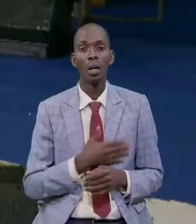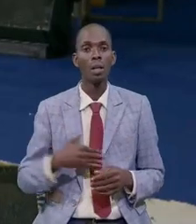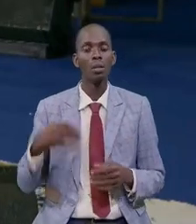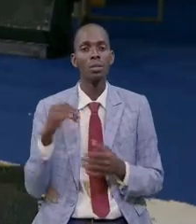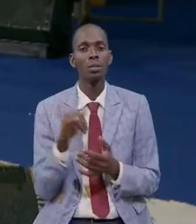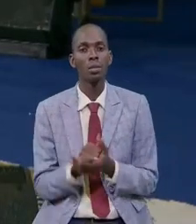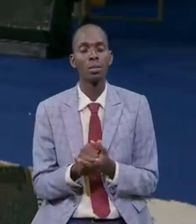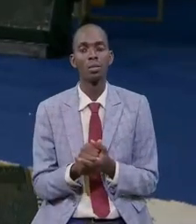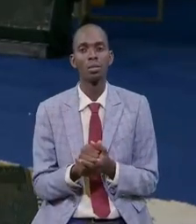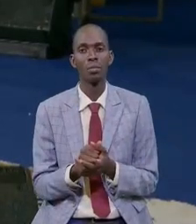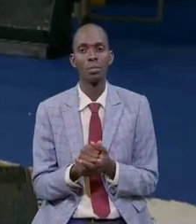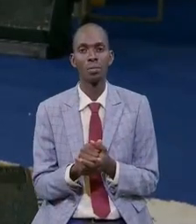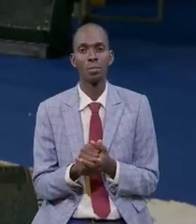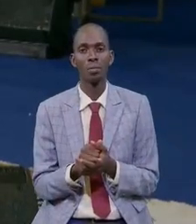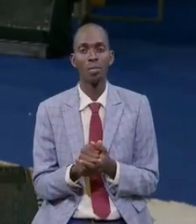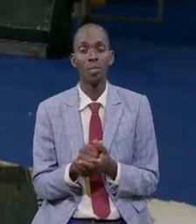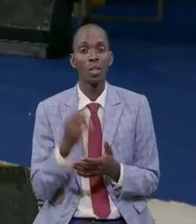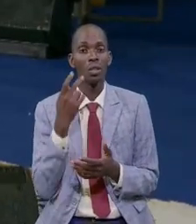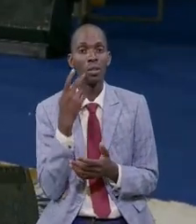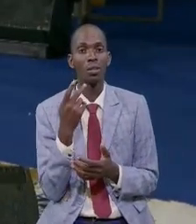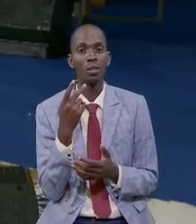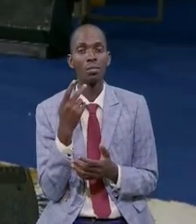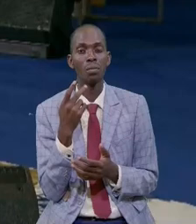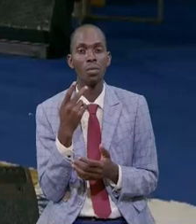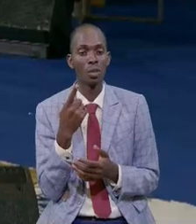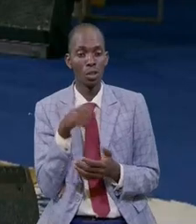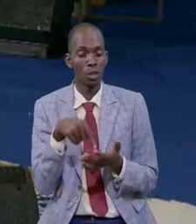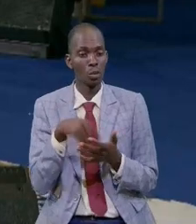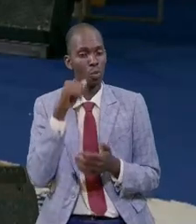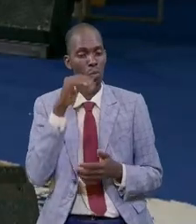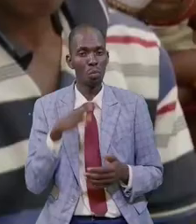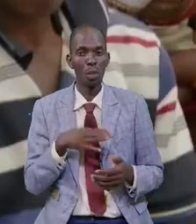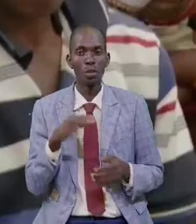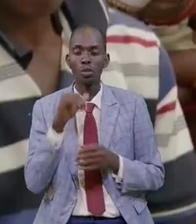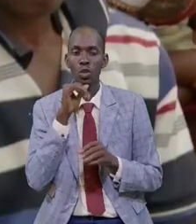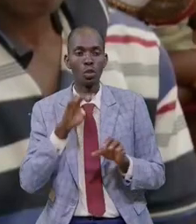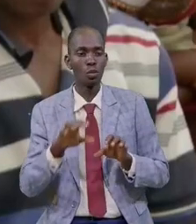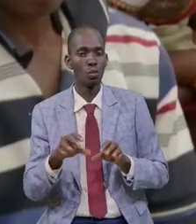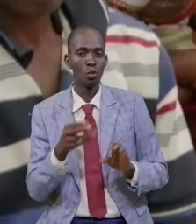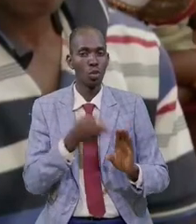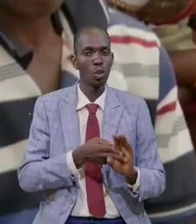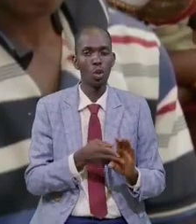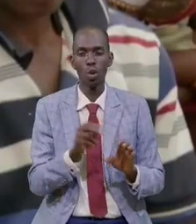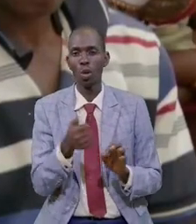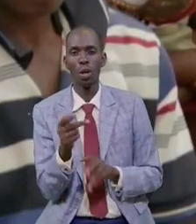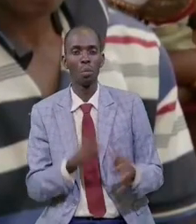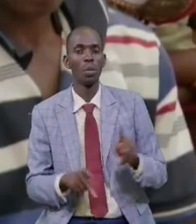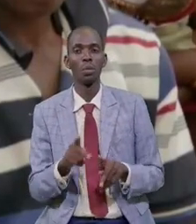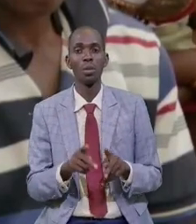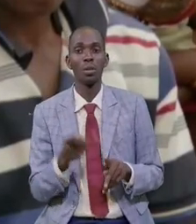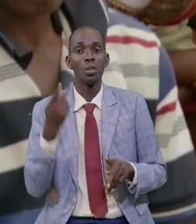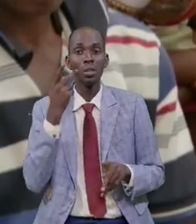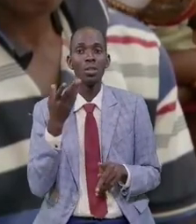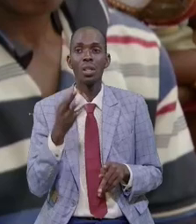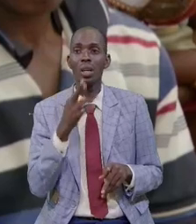pas droit pour la vérité et la justice elle s'est pas joint jointe à eux il y a beaucoup de jeunes filles autour de